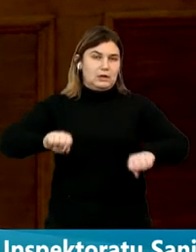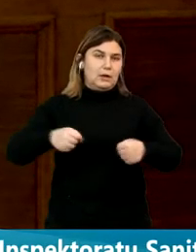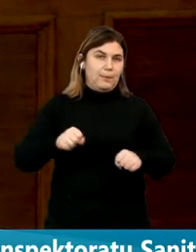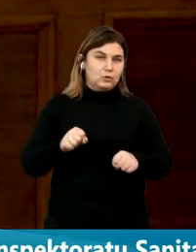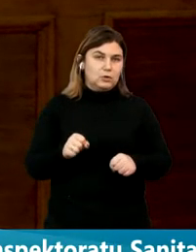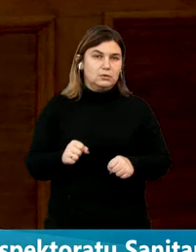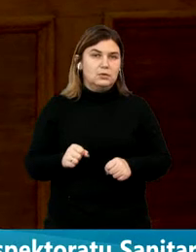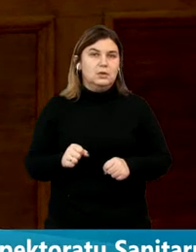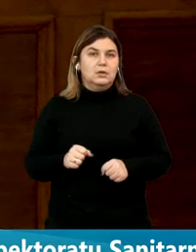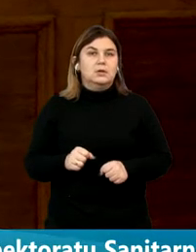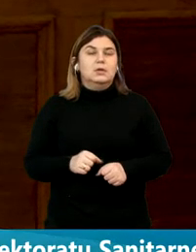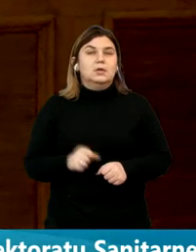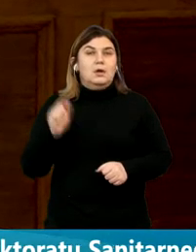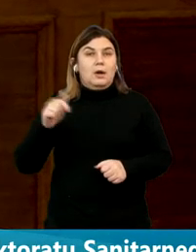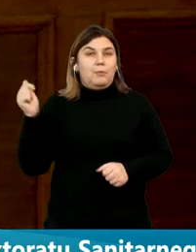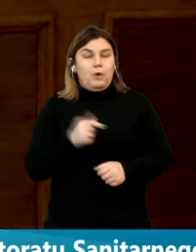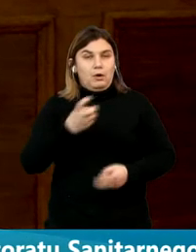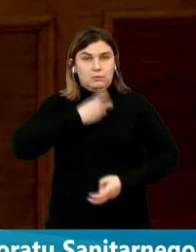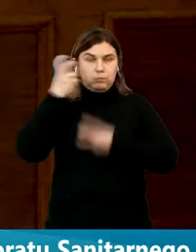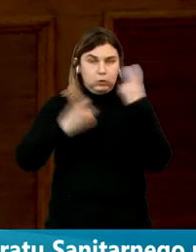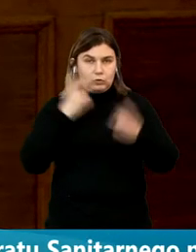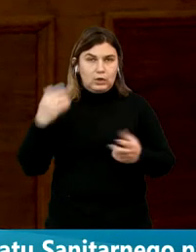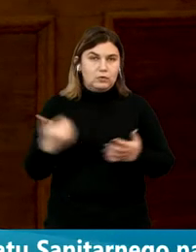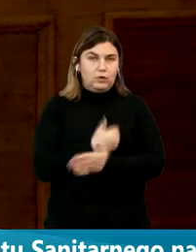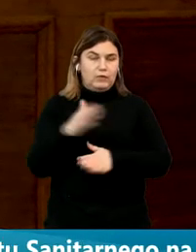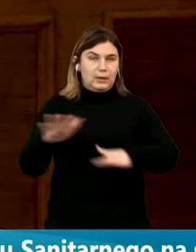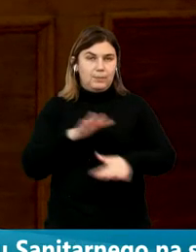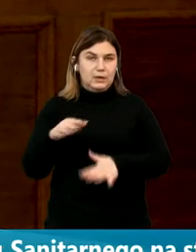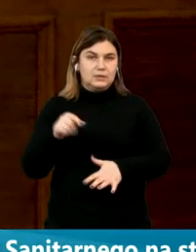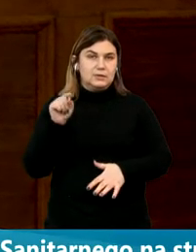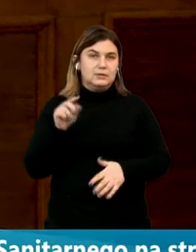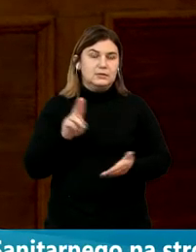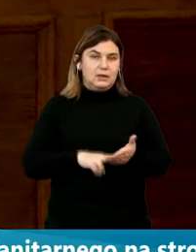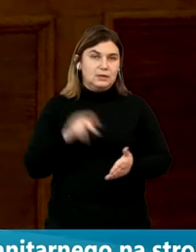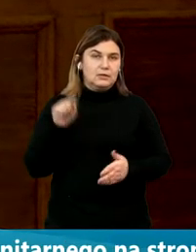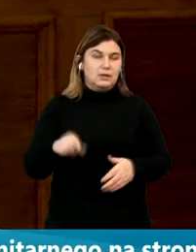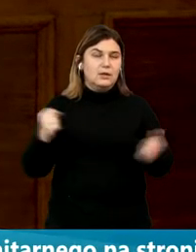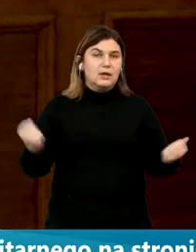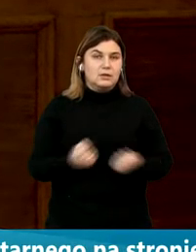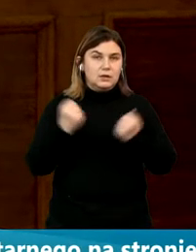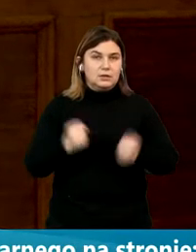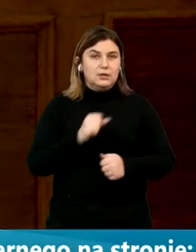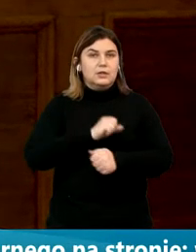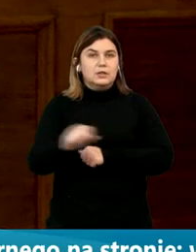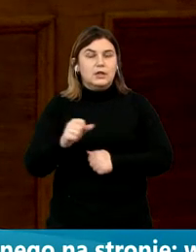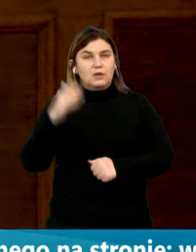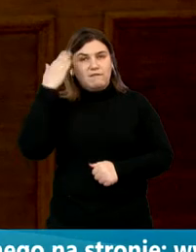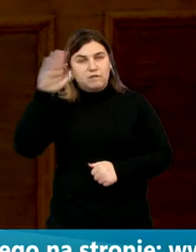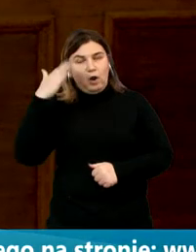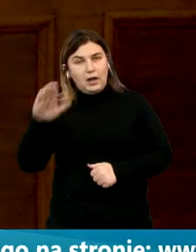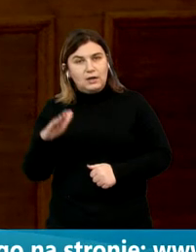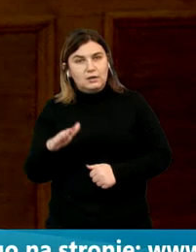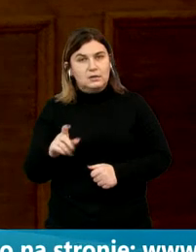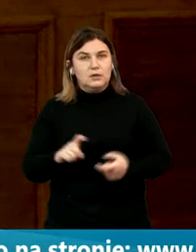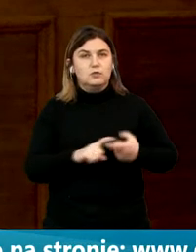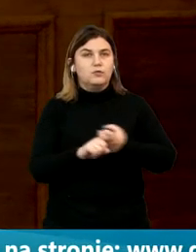czy motocrossowych. Powinniśmy poszukać nowego miejsca na tego typu aktywność. Zresztą jest też taka wola